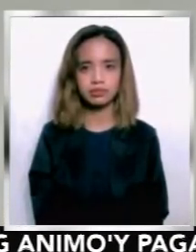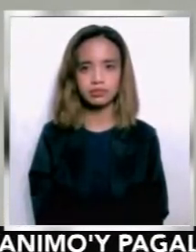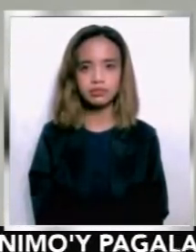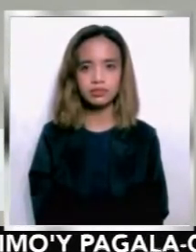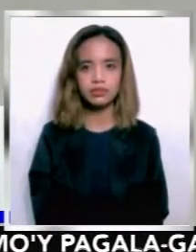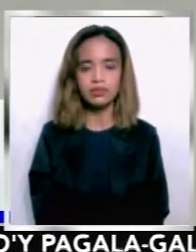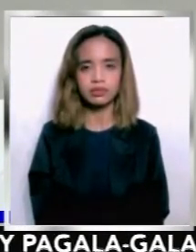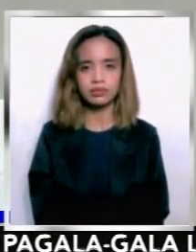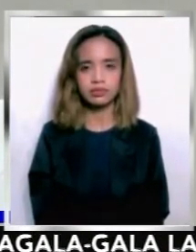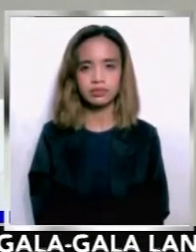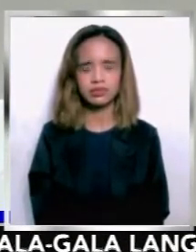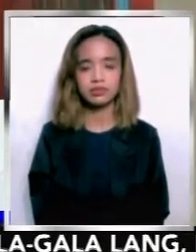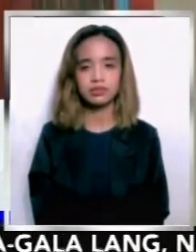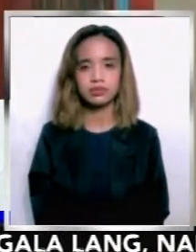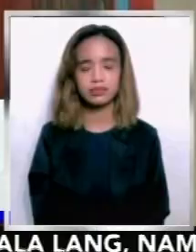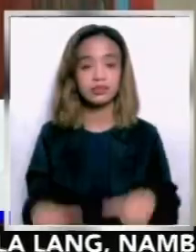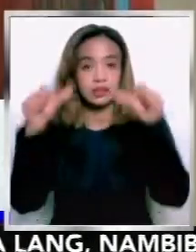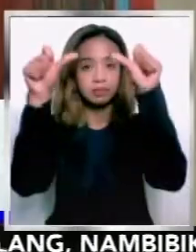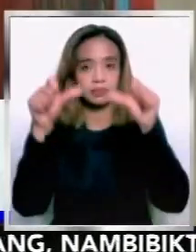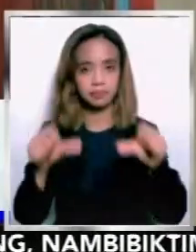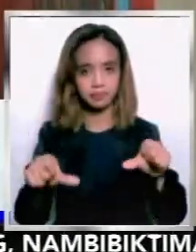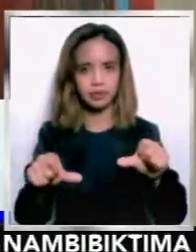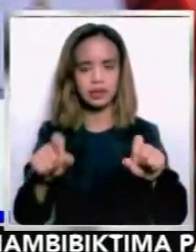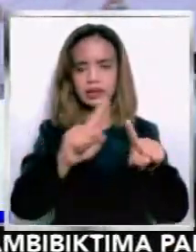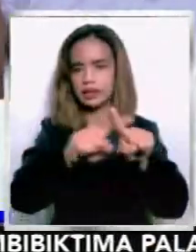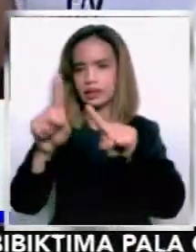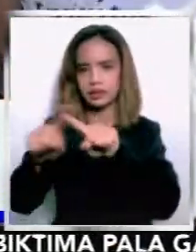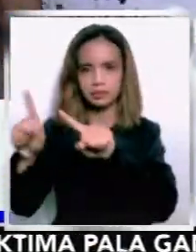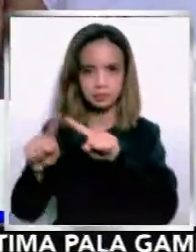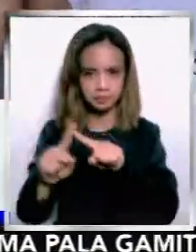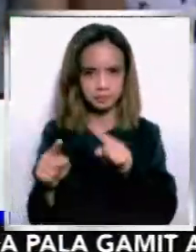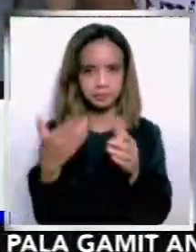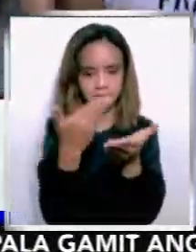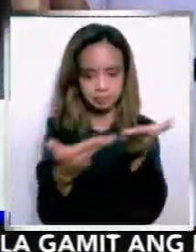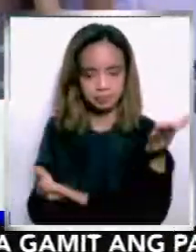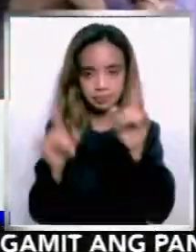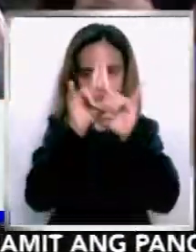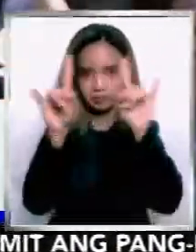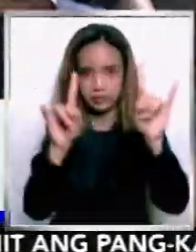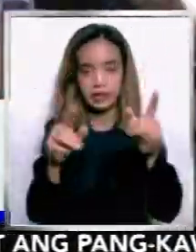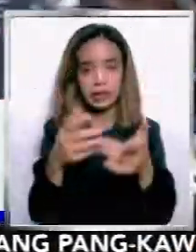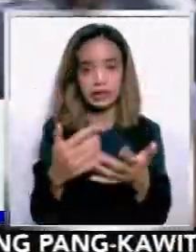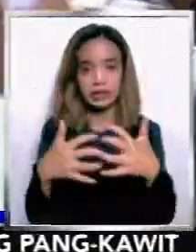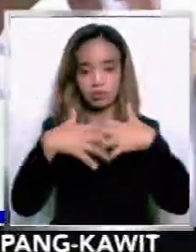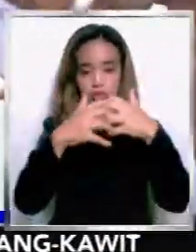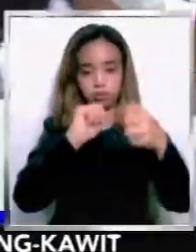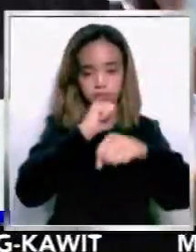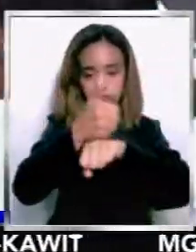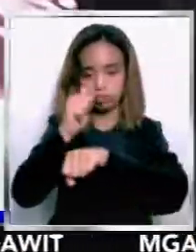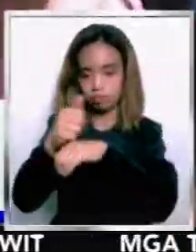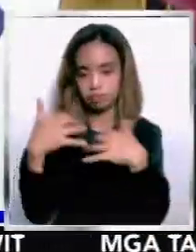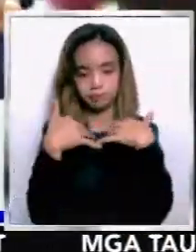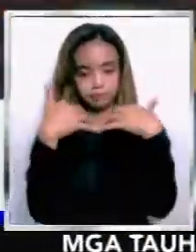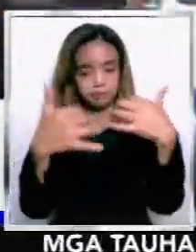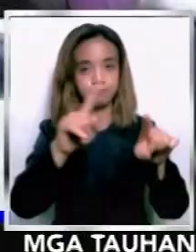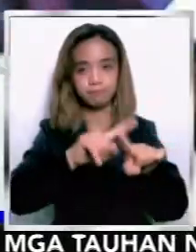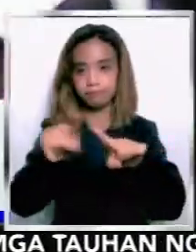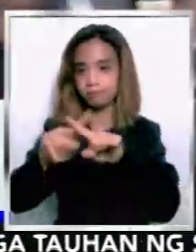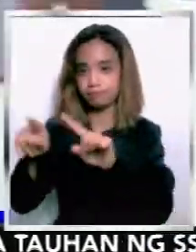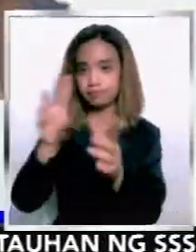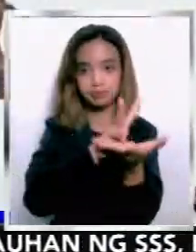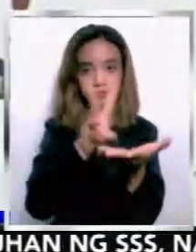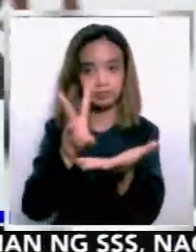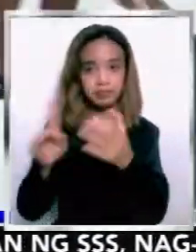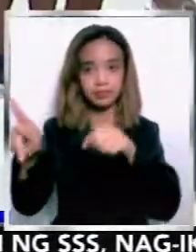Mula sa mga poster, polietos at banderitas hanggang sa pag-oorganisa ng mga rally sa iba't ibang bahagi ng bansa, walang